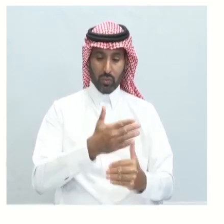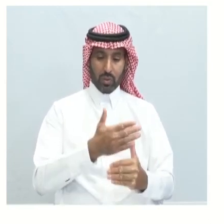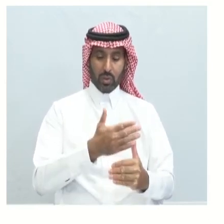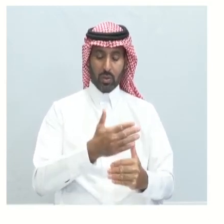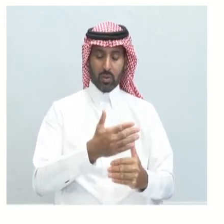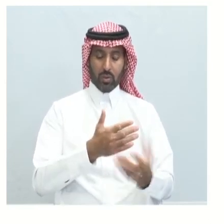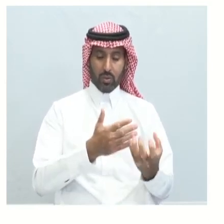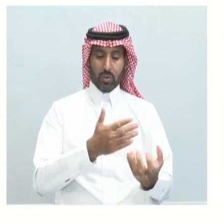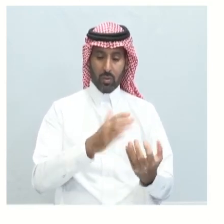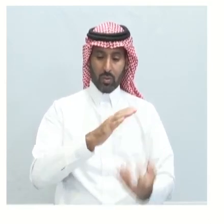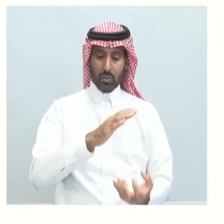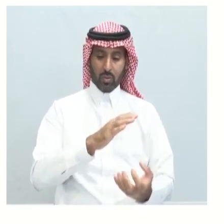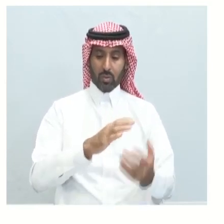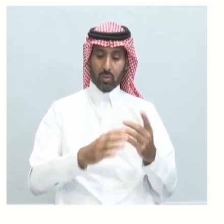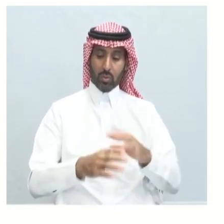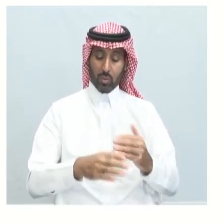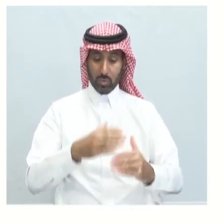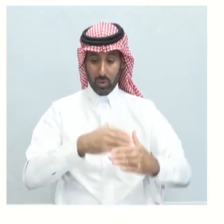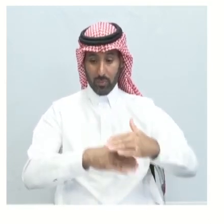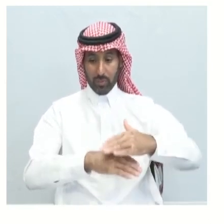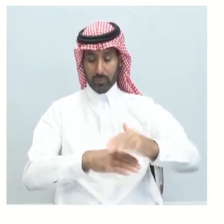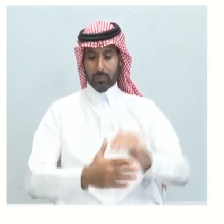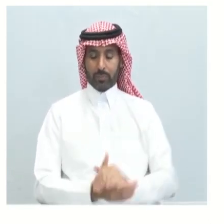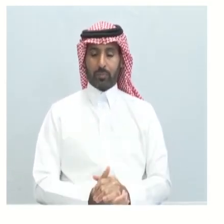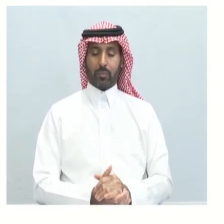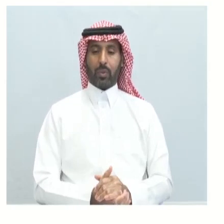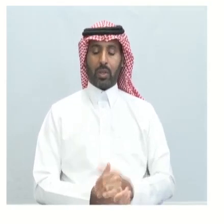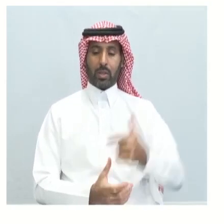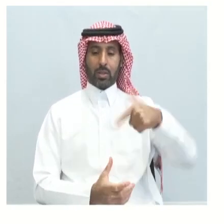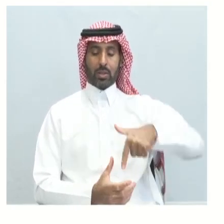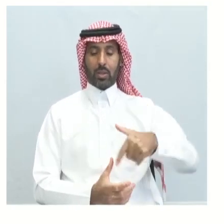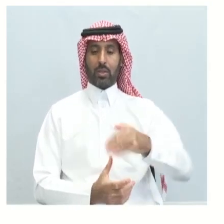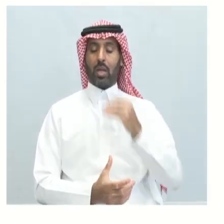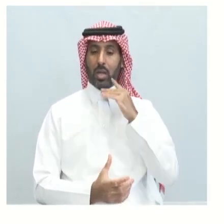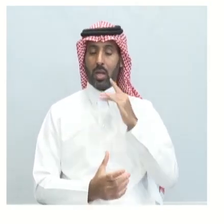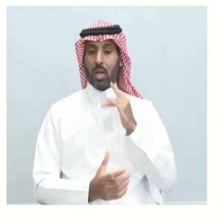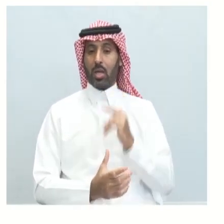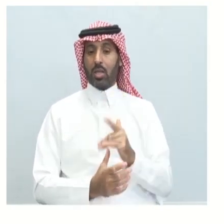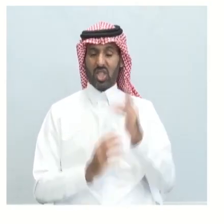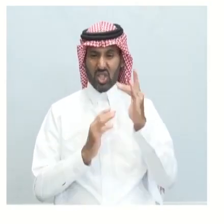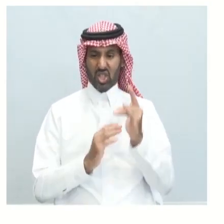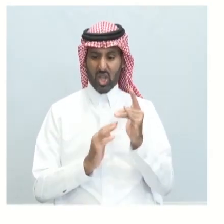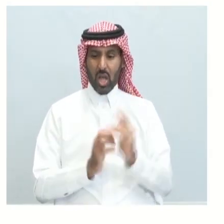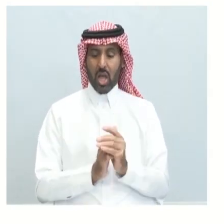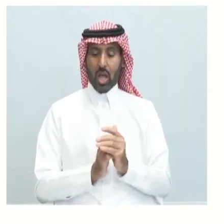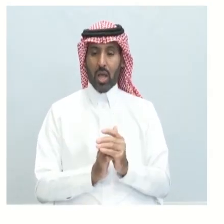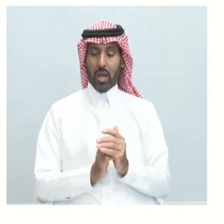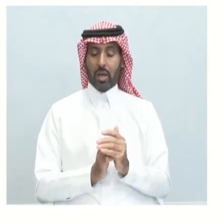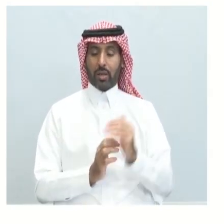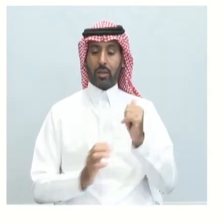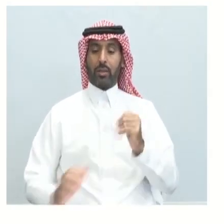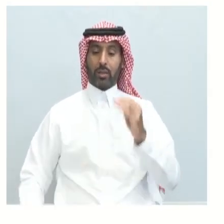وكذلك صخورا متطبب سادسا جده يحتوي على صخور الانديزيت